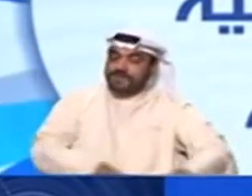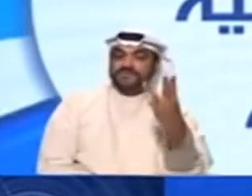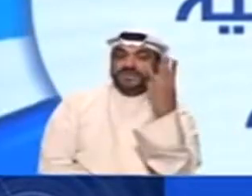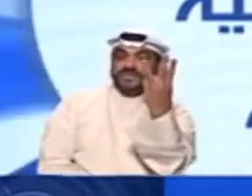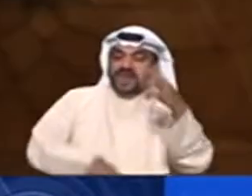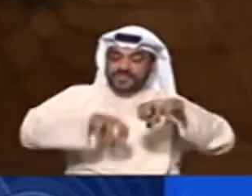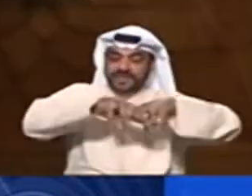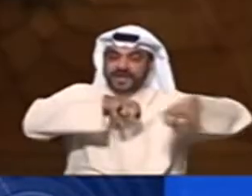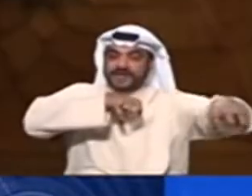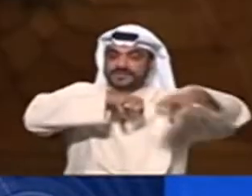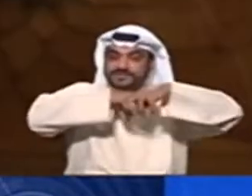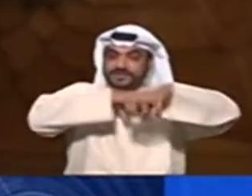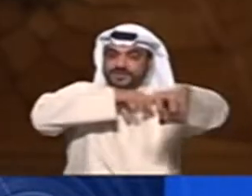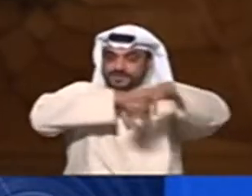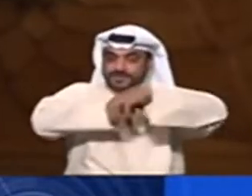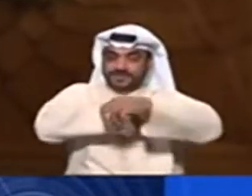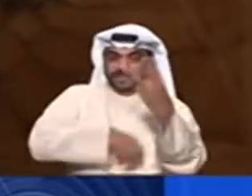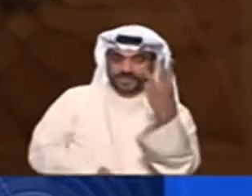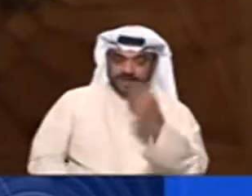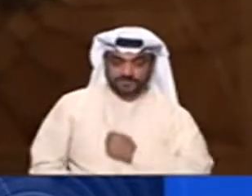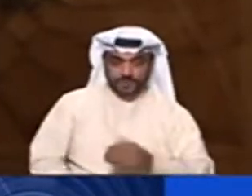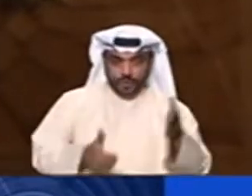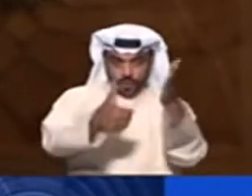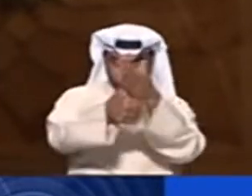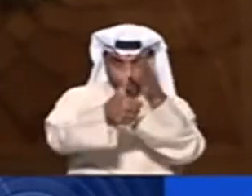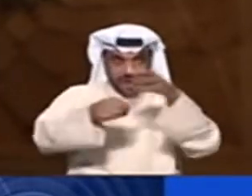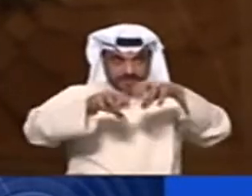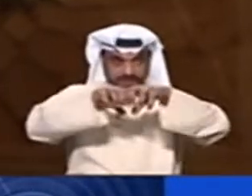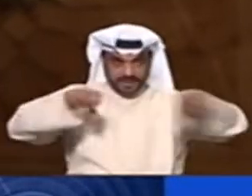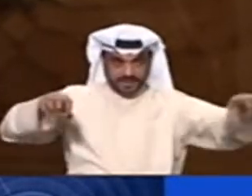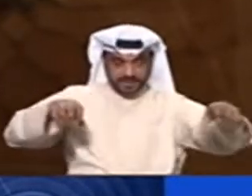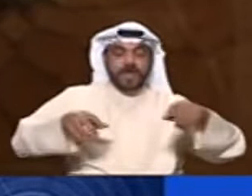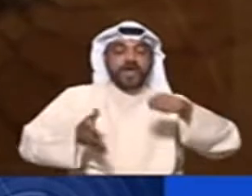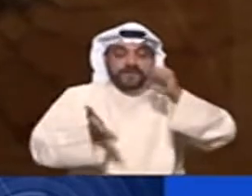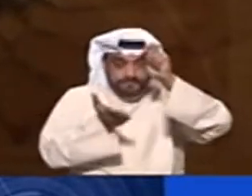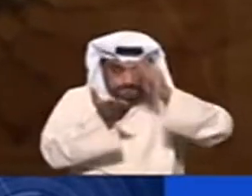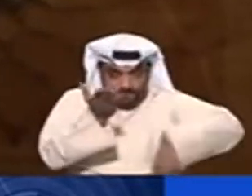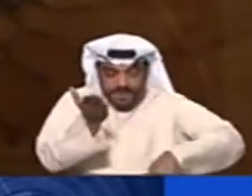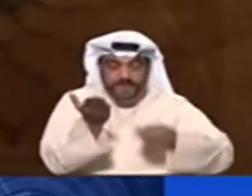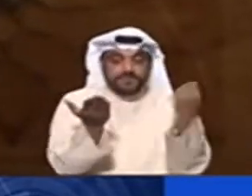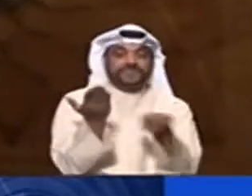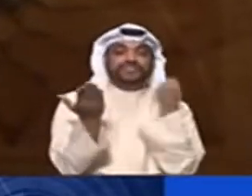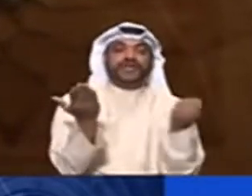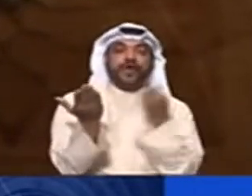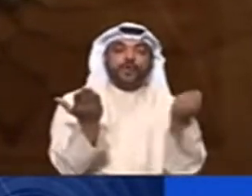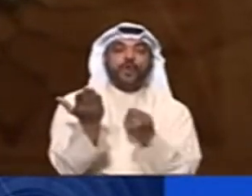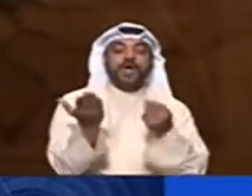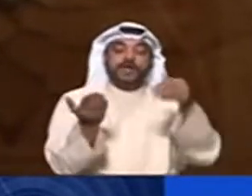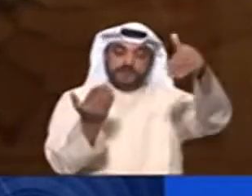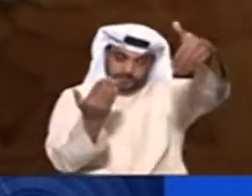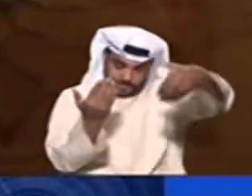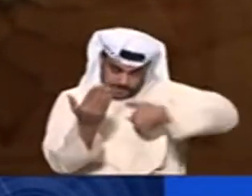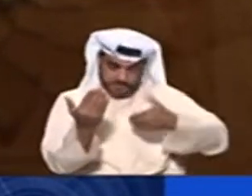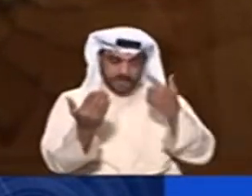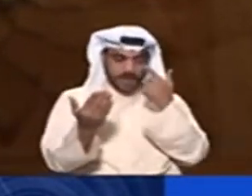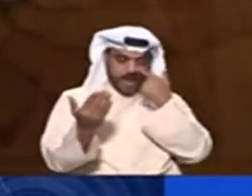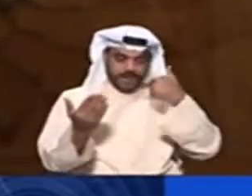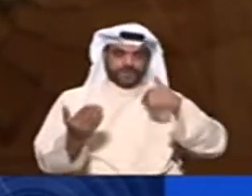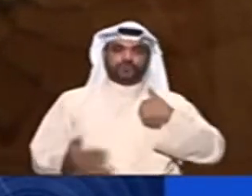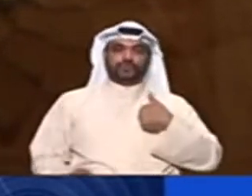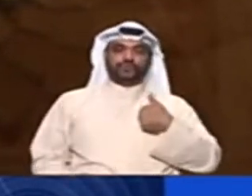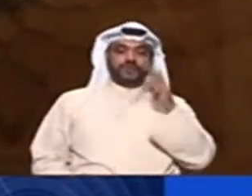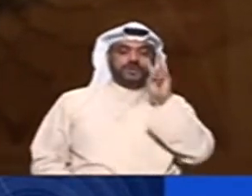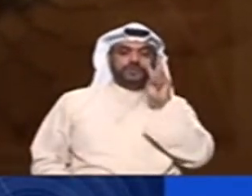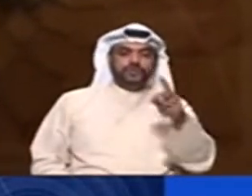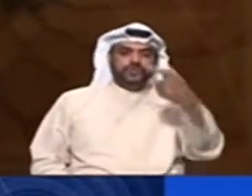أقسام: قسم تلقي شكاوى المسؤولية الطبية والتي للقضايا التي تحوم حولها